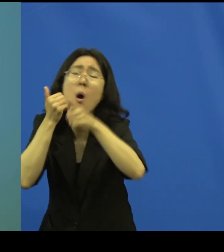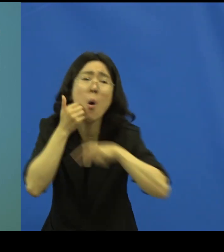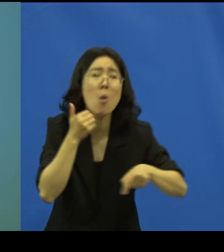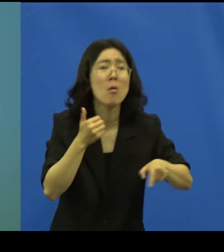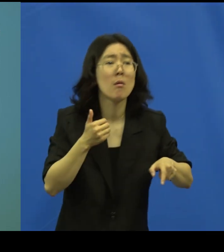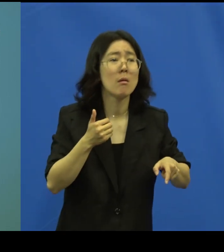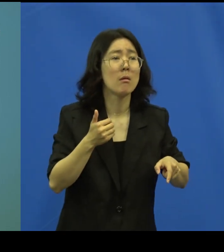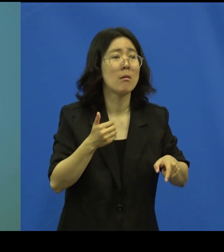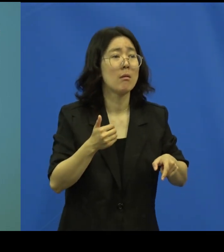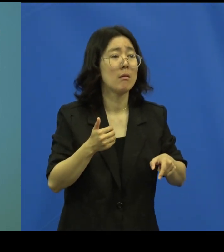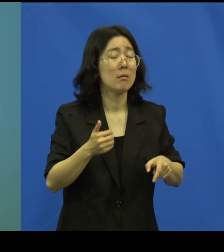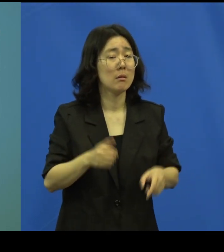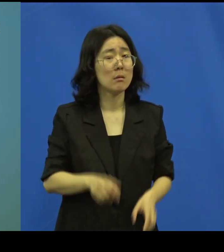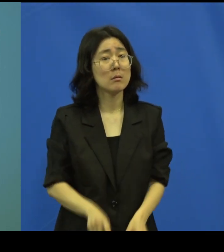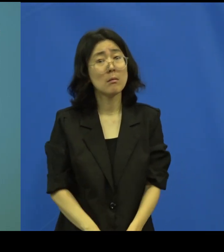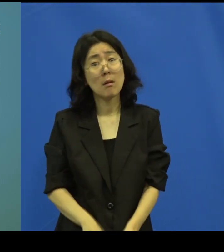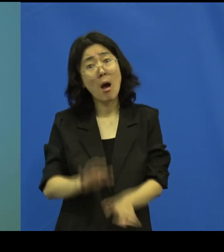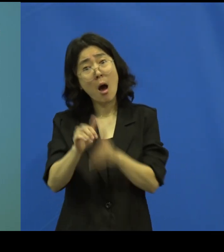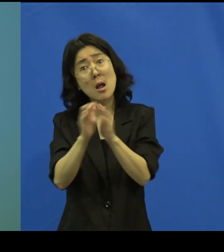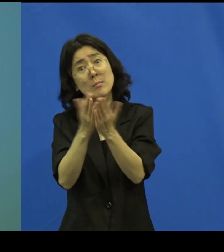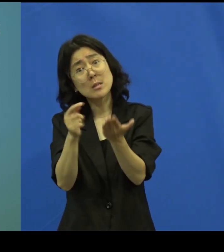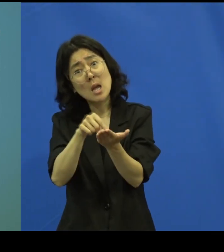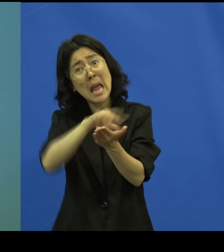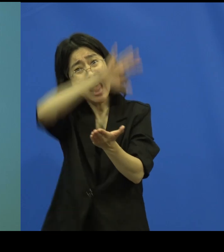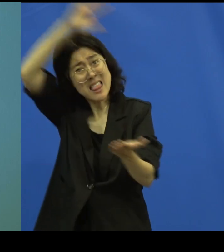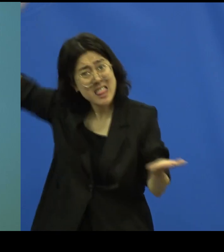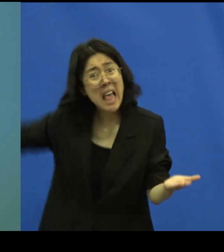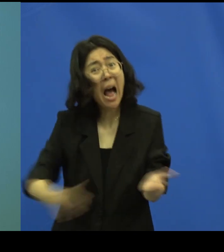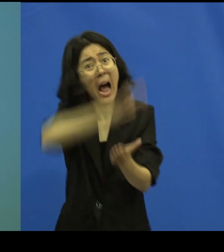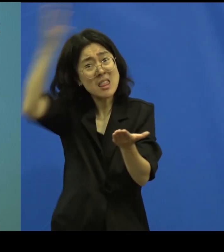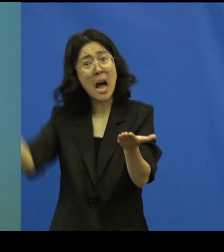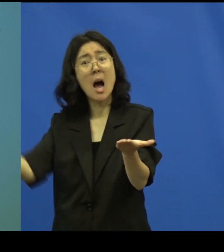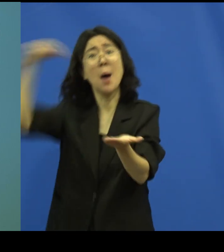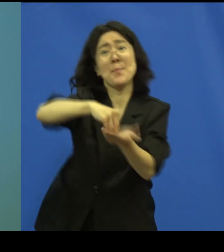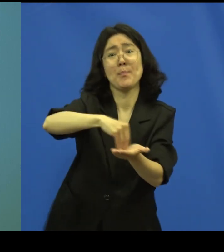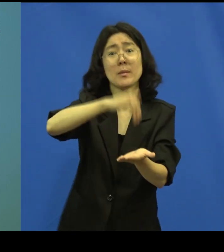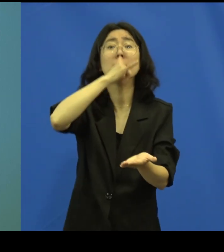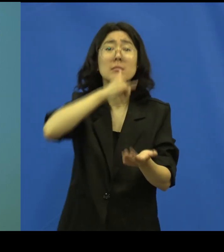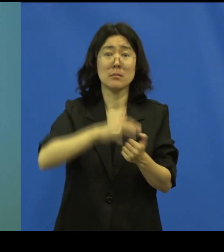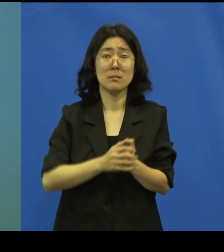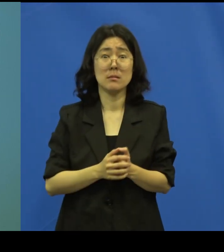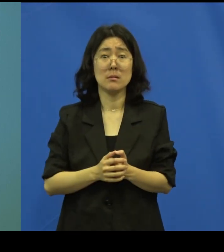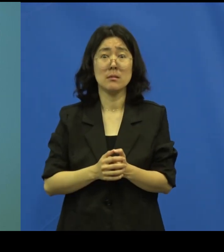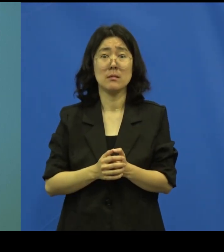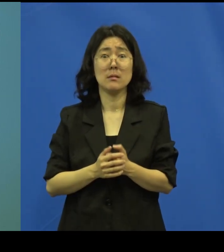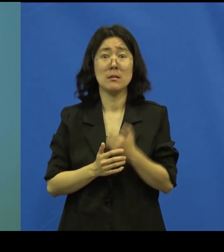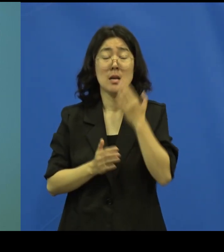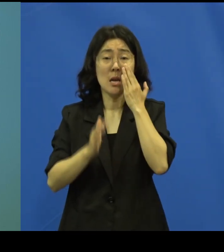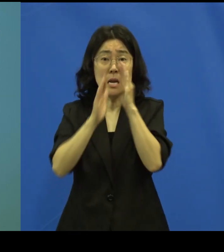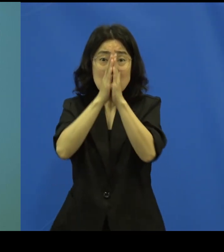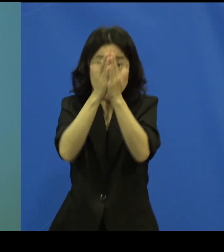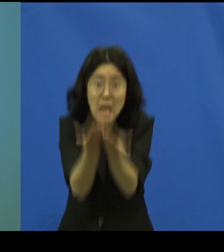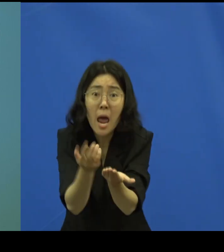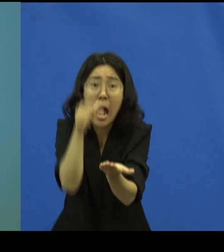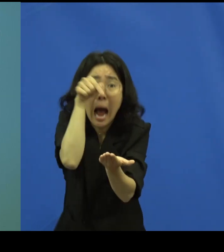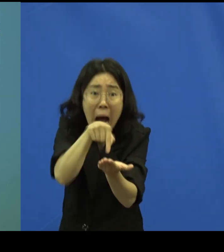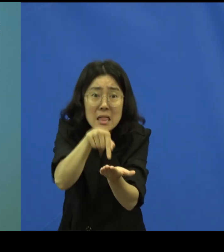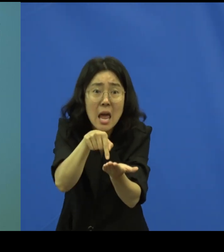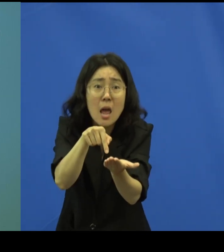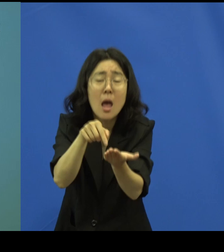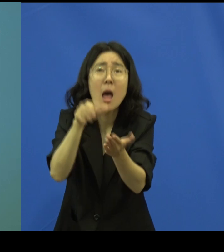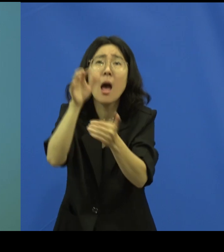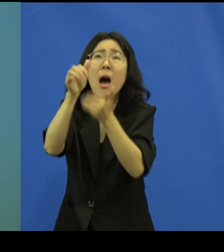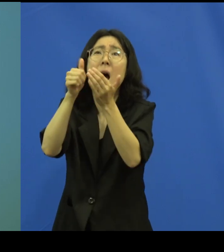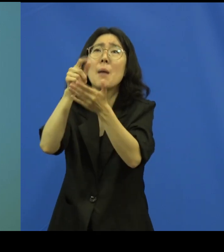사로잡히게 될 때 그 말씀 속에서 하나님이 누구이신가를 발견하고 그리고 그분의 누구이신가를 알면